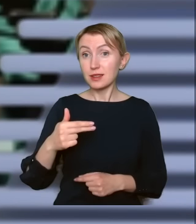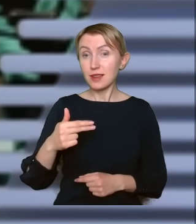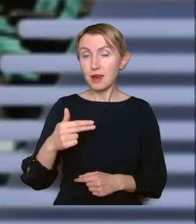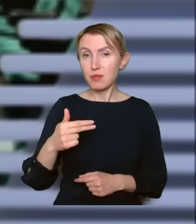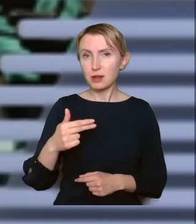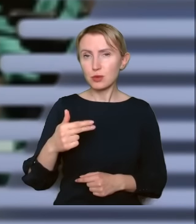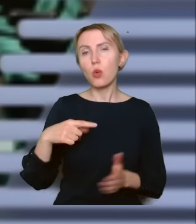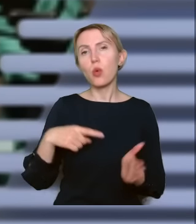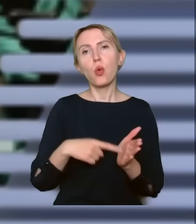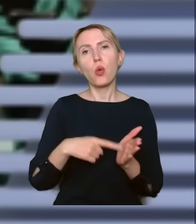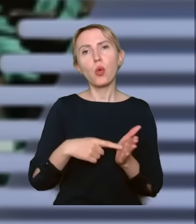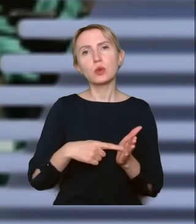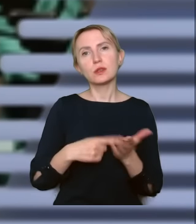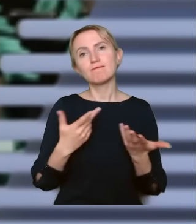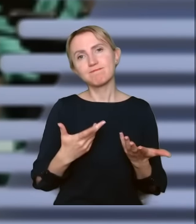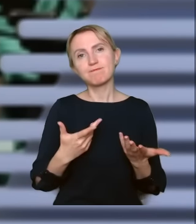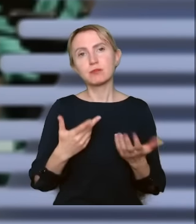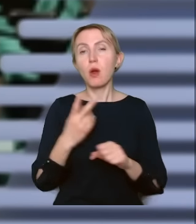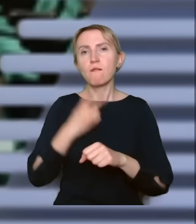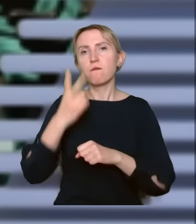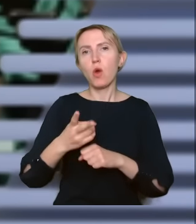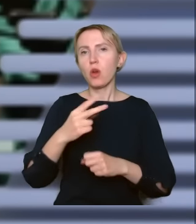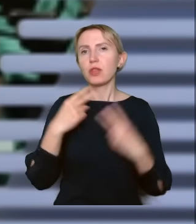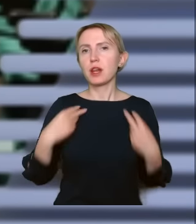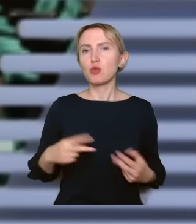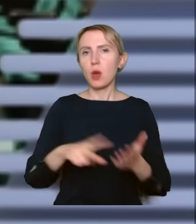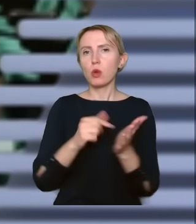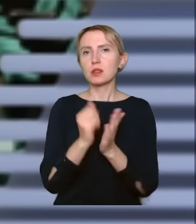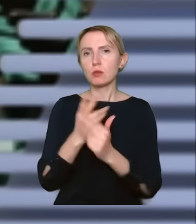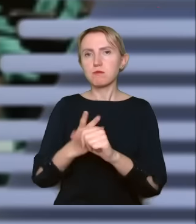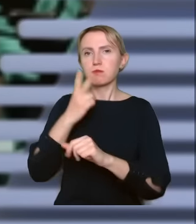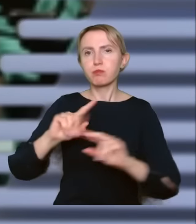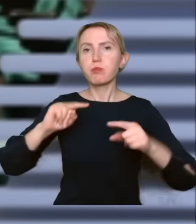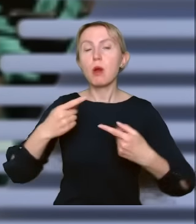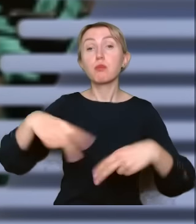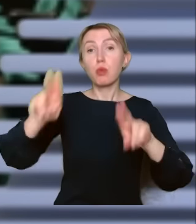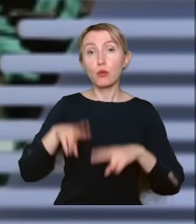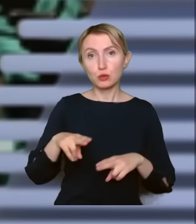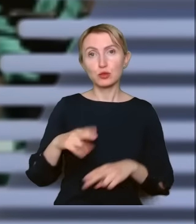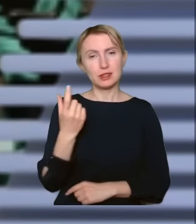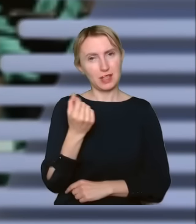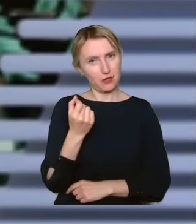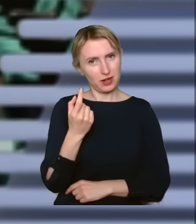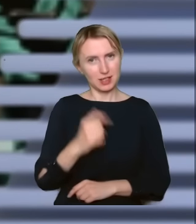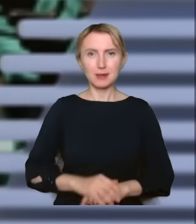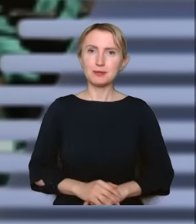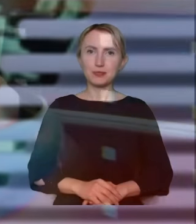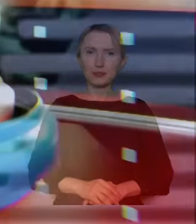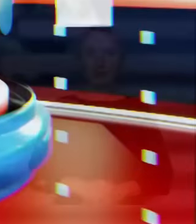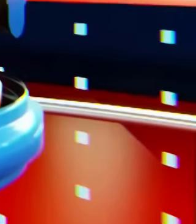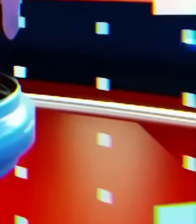tego ewentualnego scenariusza wejścia do Trybunału Konstytucyjnego powrócimy już za moment, dosłownie za chwilę.